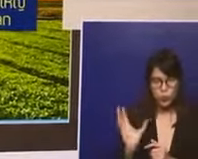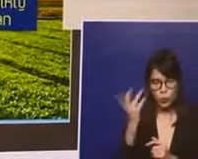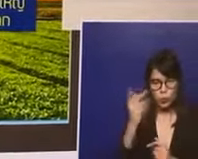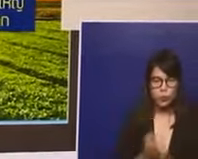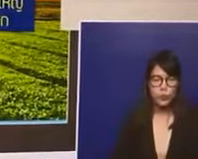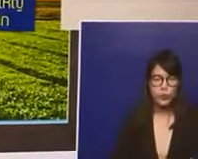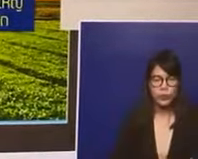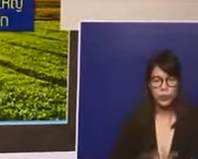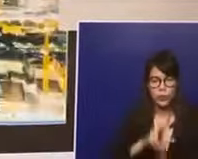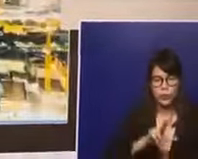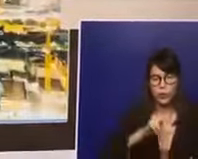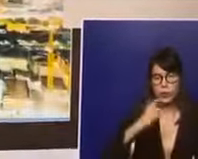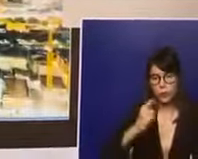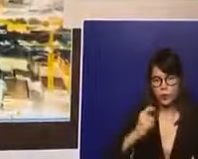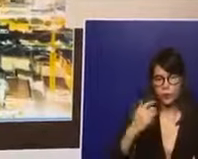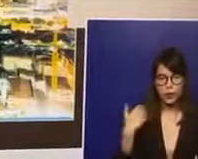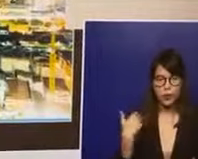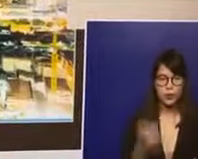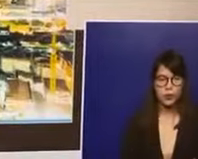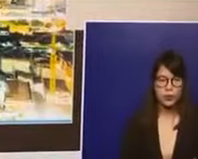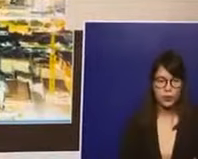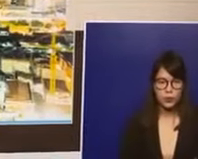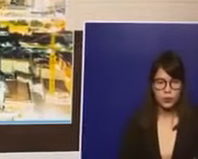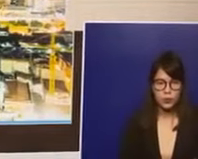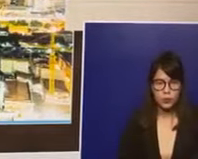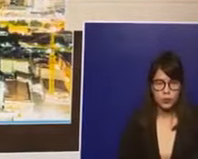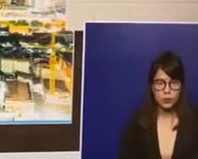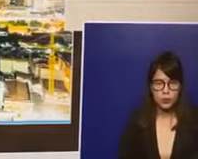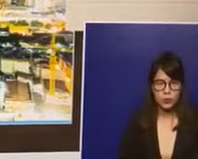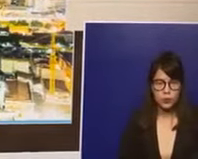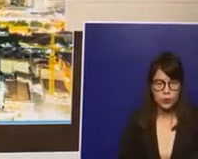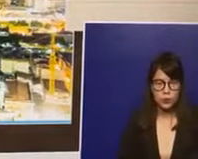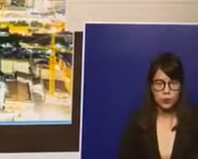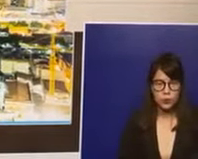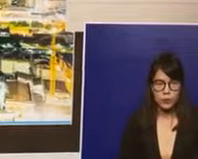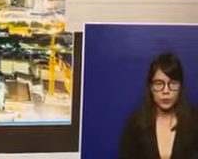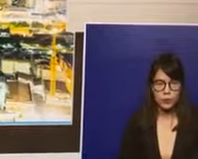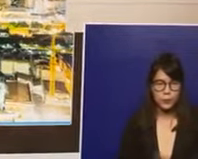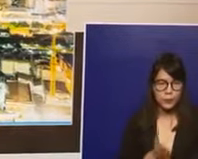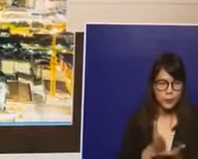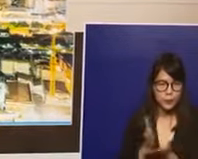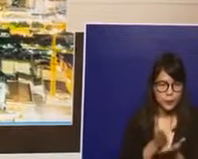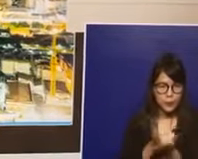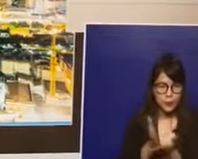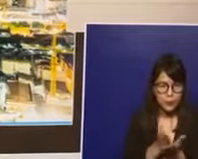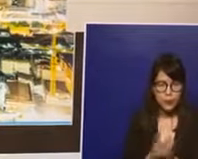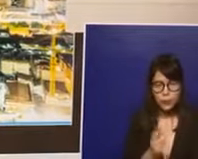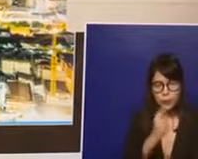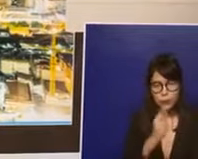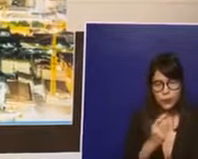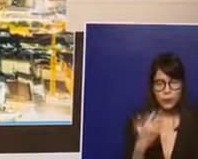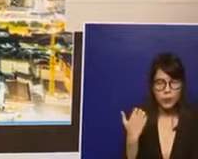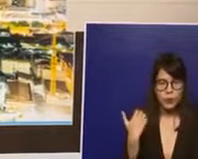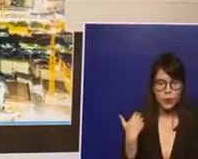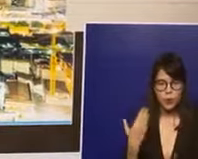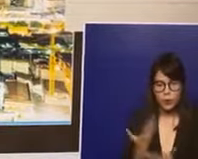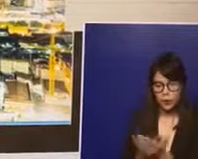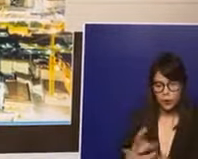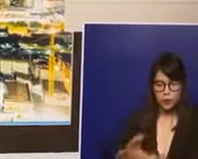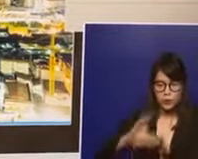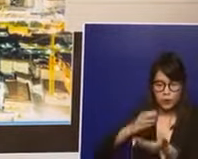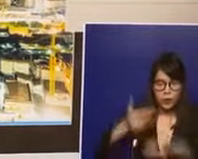3A ของพันธบัตรแห่งความยั่งยืนดีที่สุดในข้อเสนอแห่งปีประเภท AAA จากรางวัลตลาดทุนที่ยั่งยืนในภูมิภ